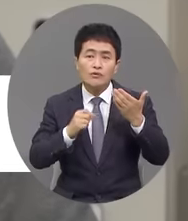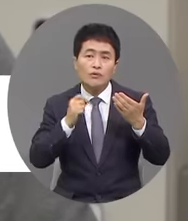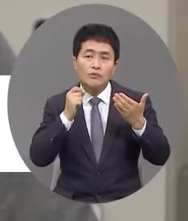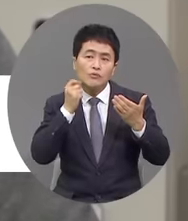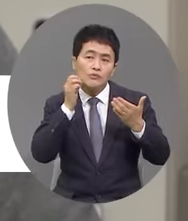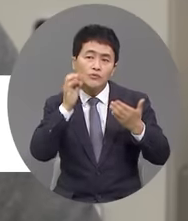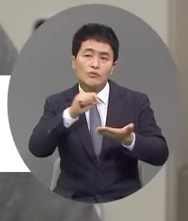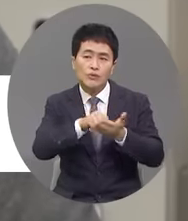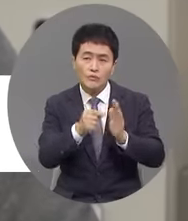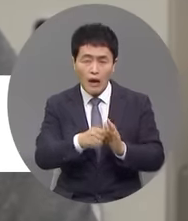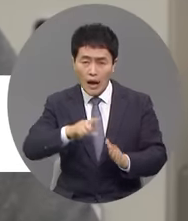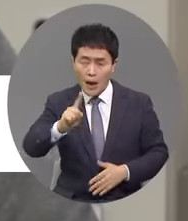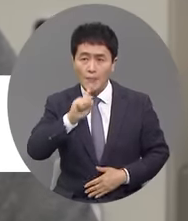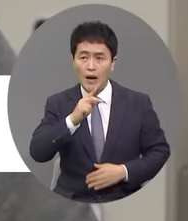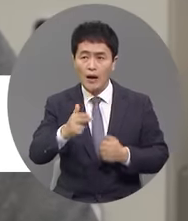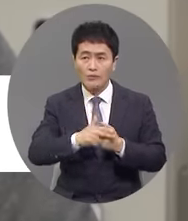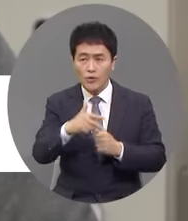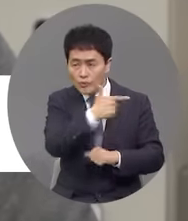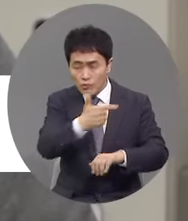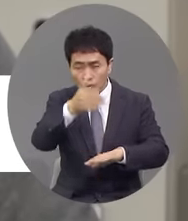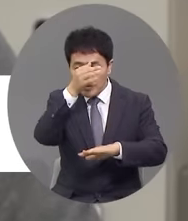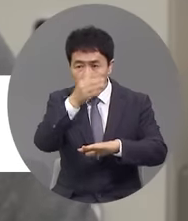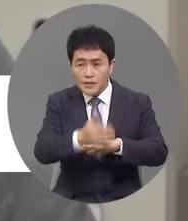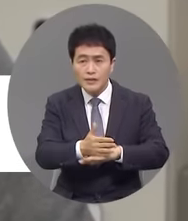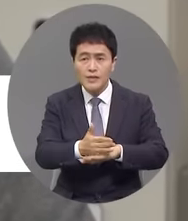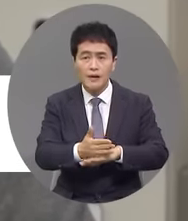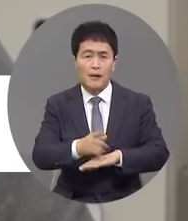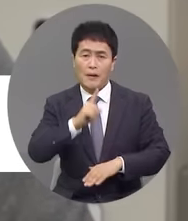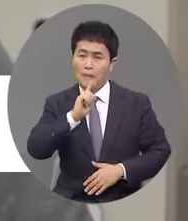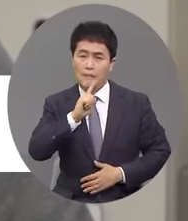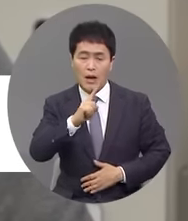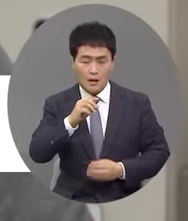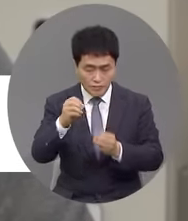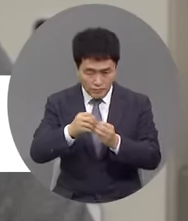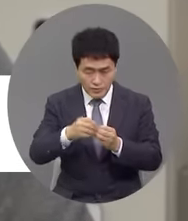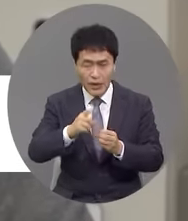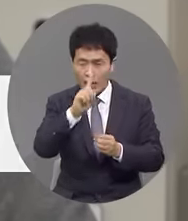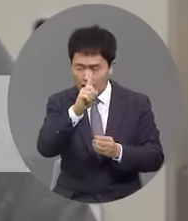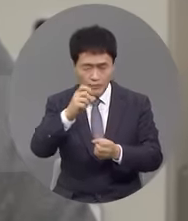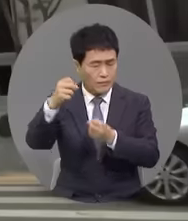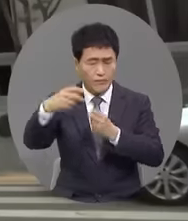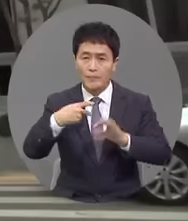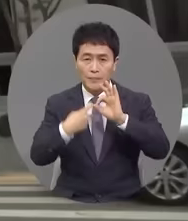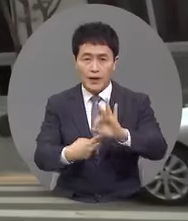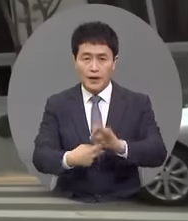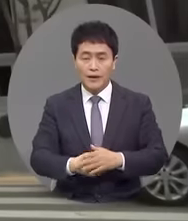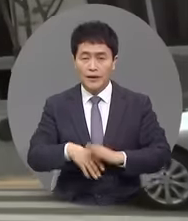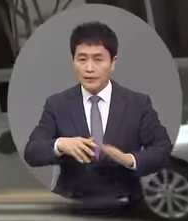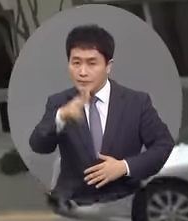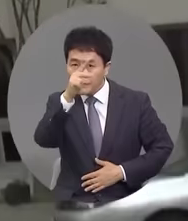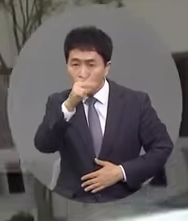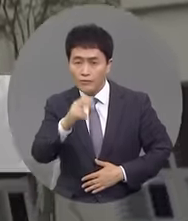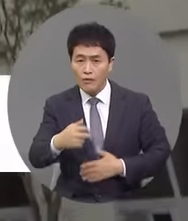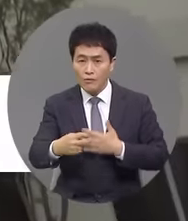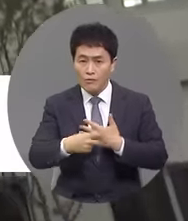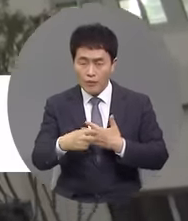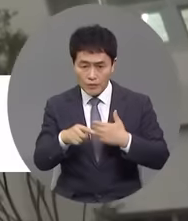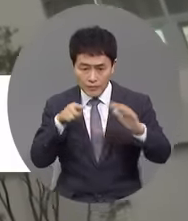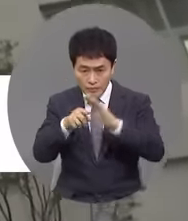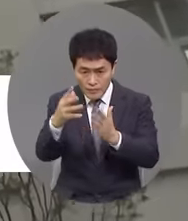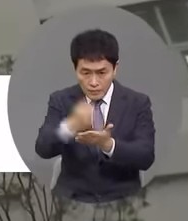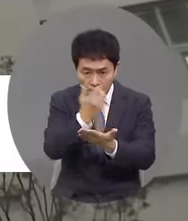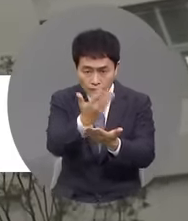얘기 없다가 너무 죄송합니다라고 그런 말 한마디 문자 한 통 없었거든요. 경찰은 병원을